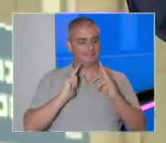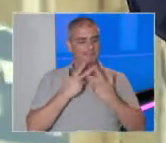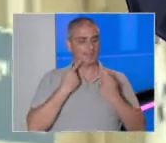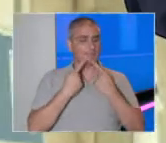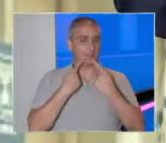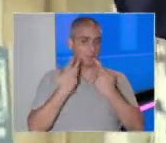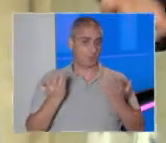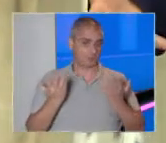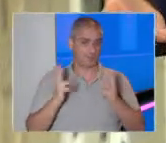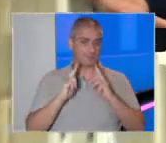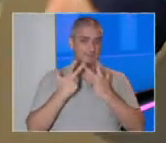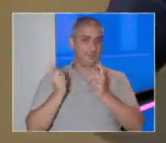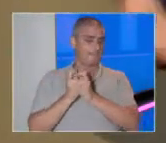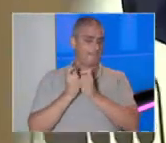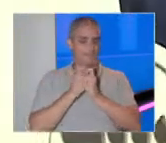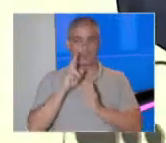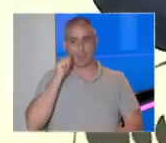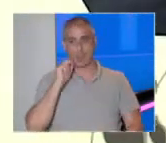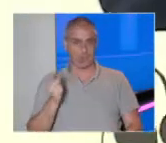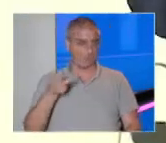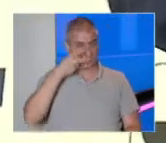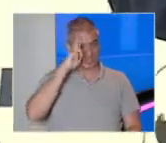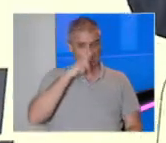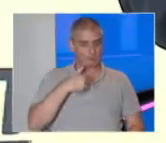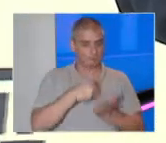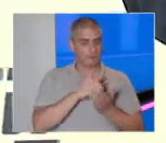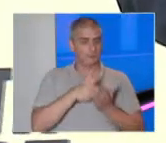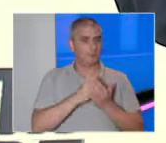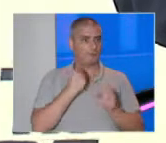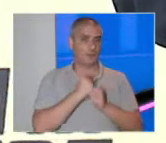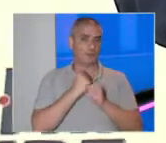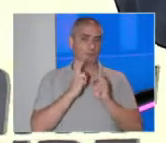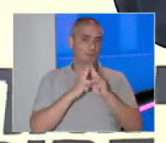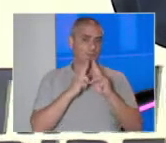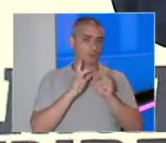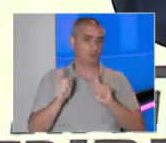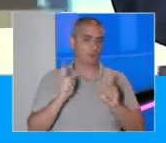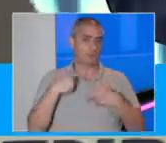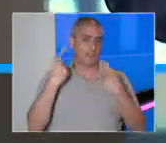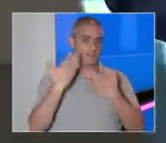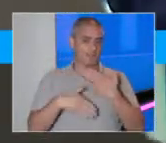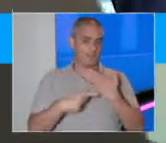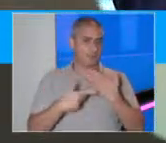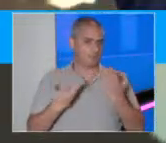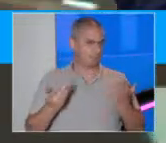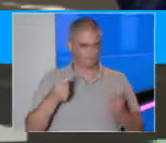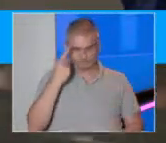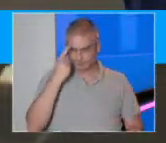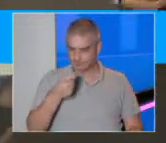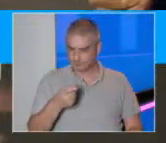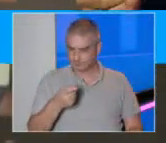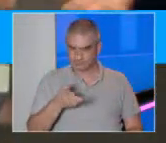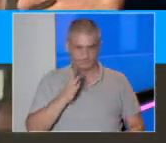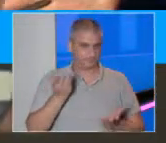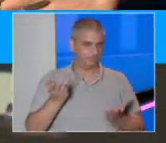המסע ומתן, צוותי המפלגות, כחול לבן, ליכוד, ממשיכים לקיים פגישות בימים האחרונים. אתה יודע,